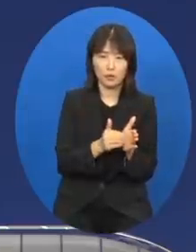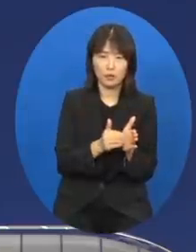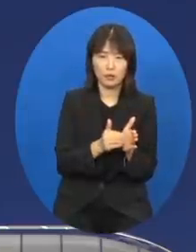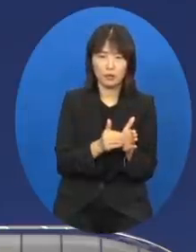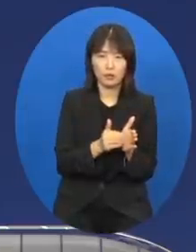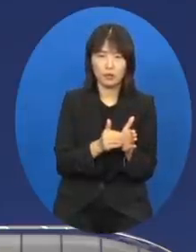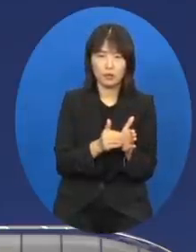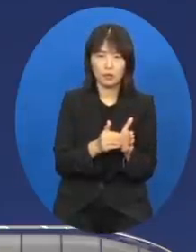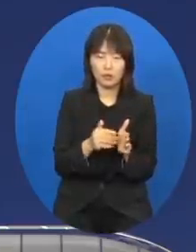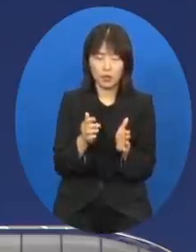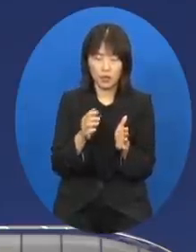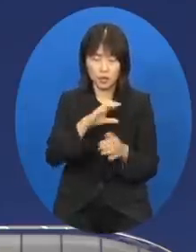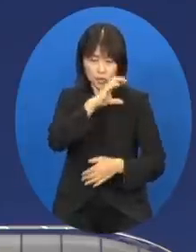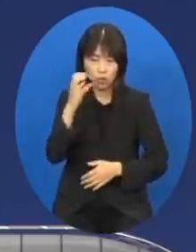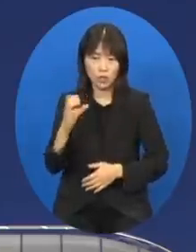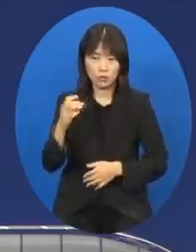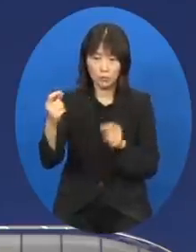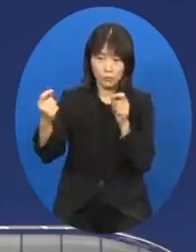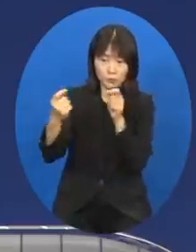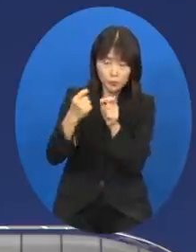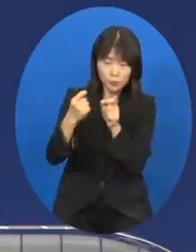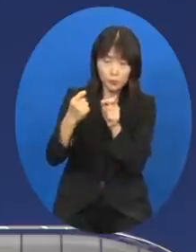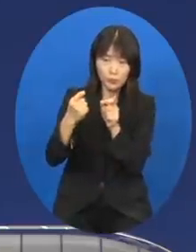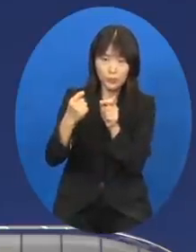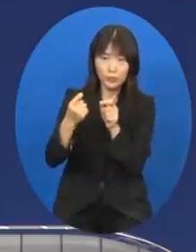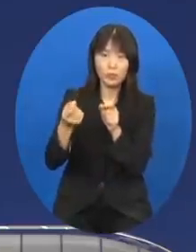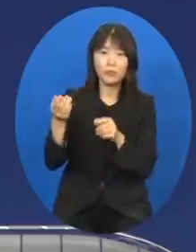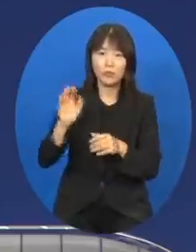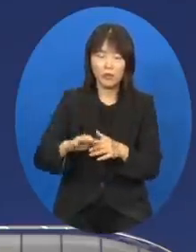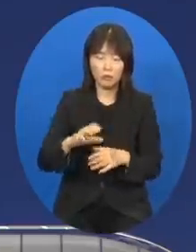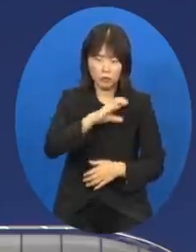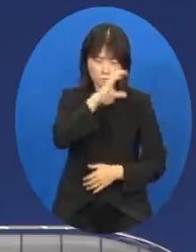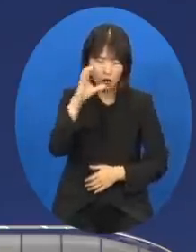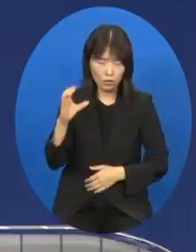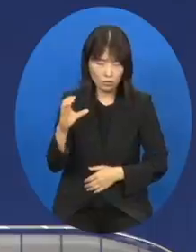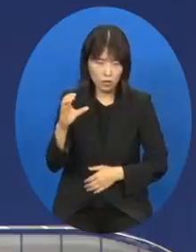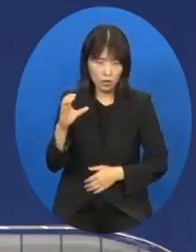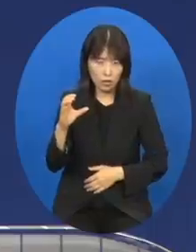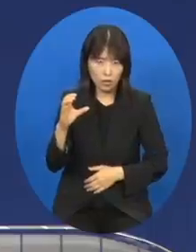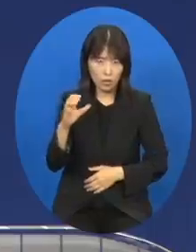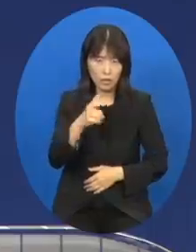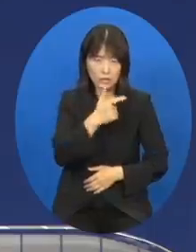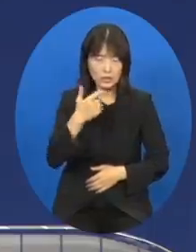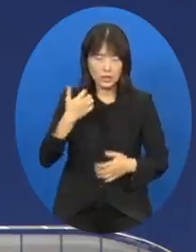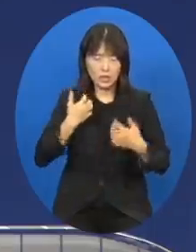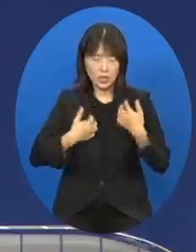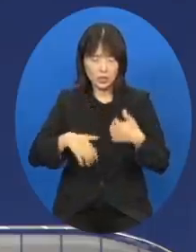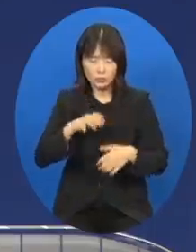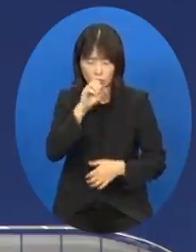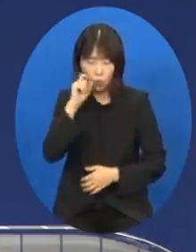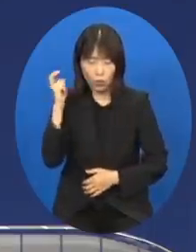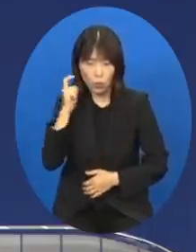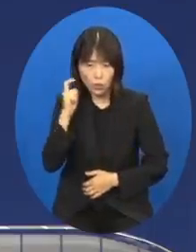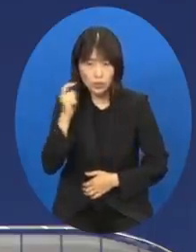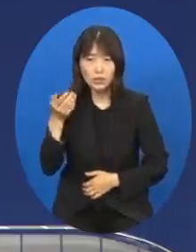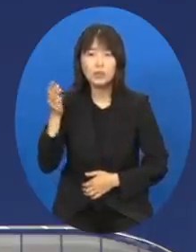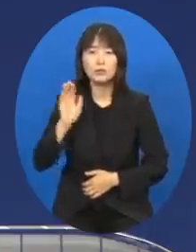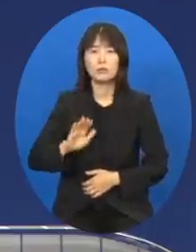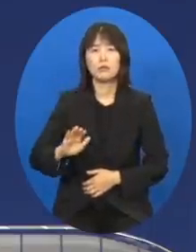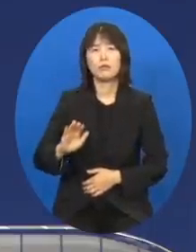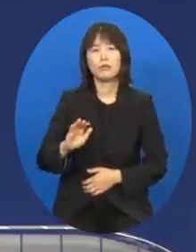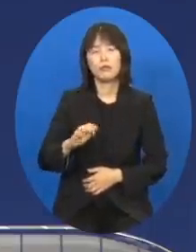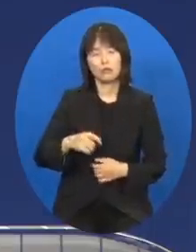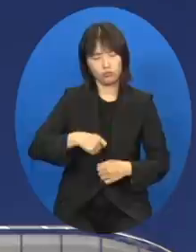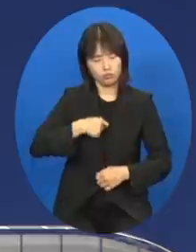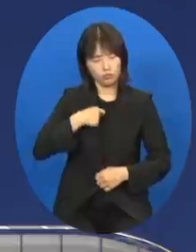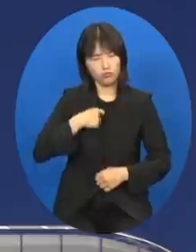예수를 믿었는데도 성탄절이 왔는데, 성탄의 소식은 큰 기쁨의 좋은 소식인데, 그런데